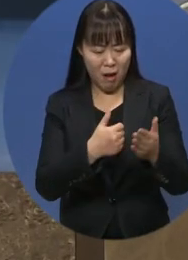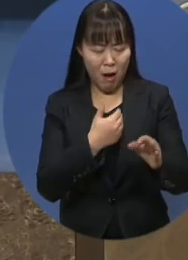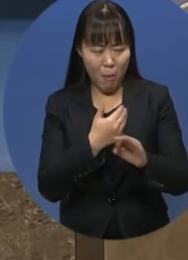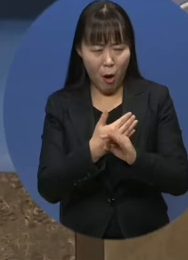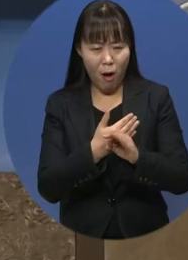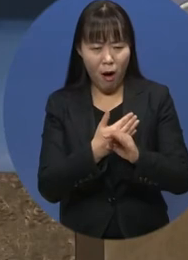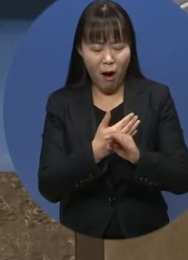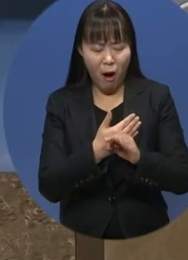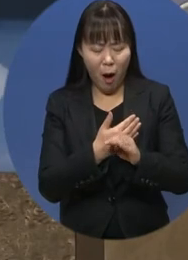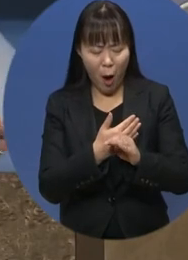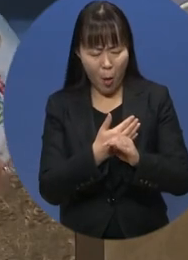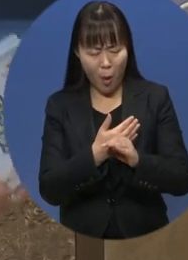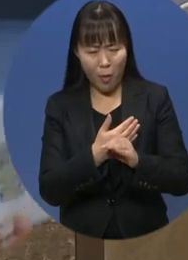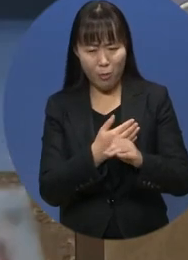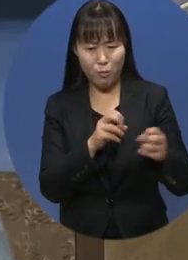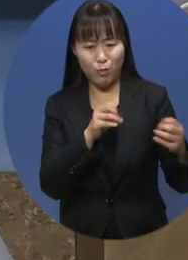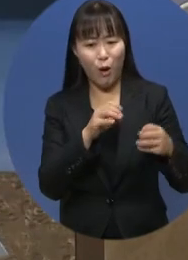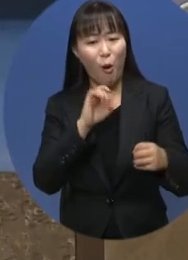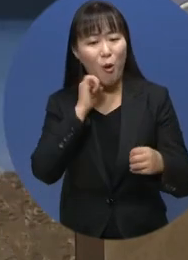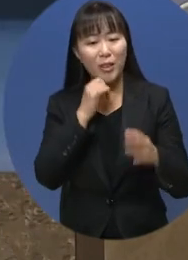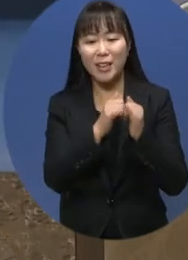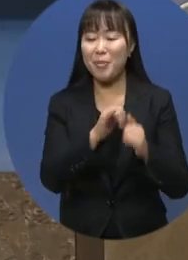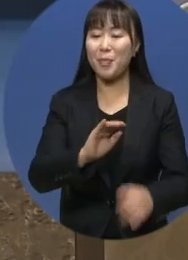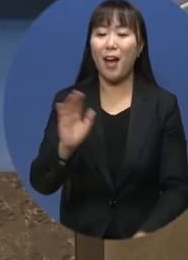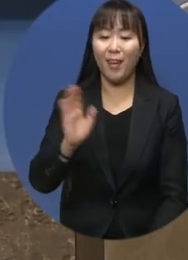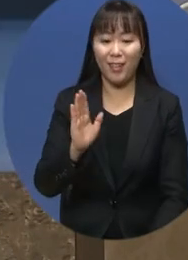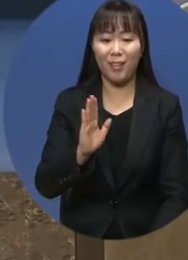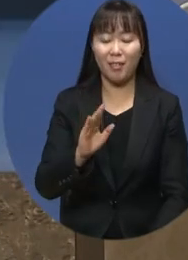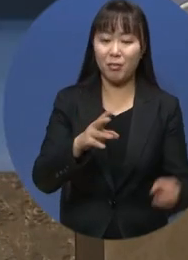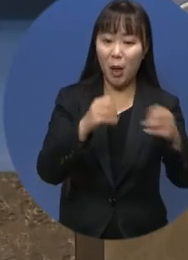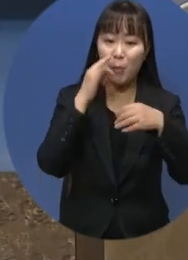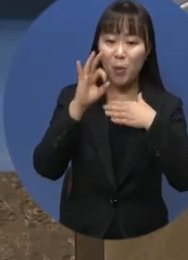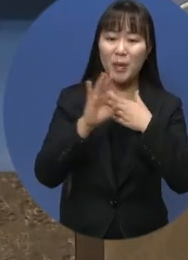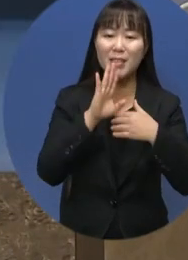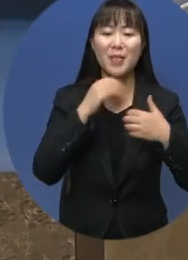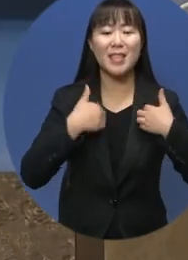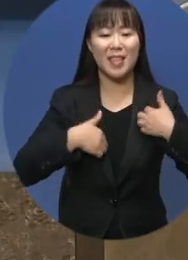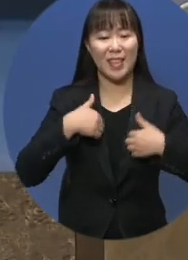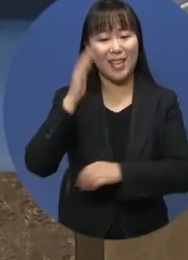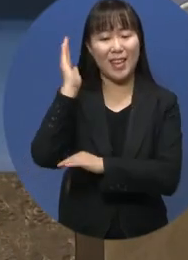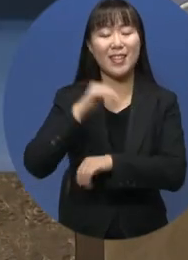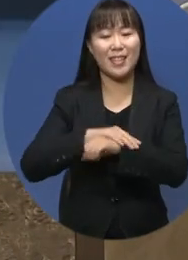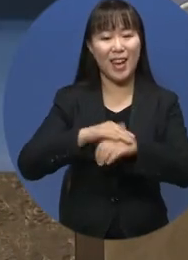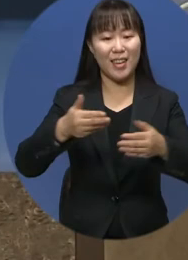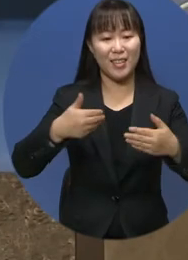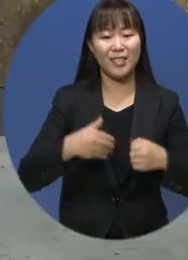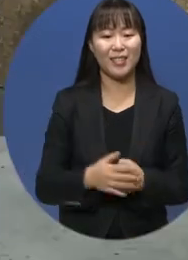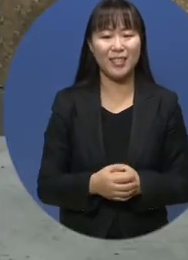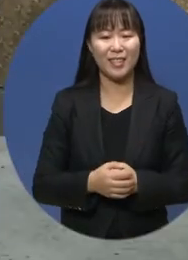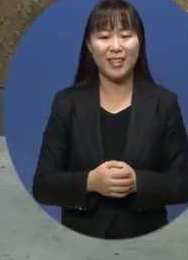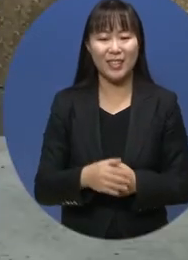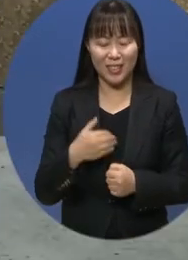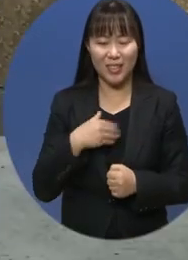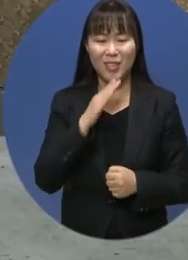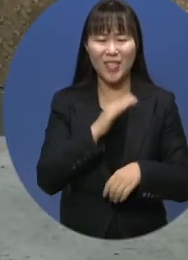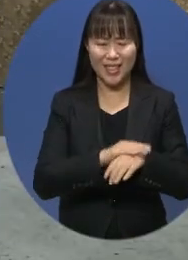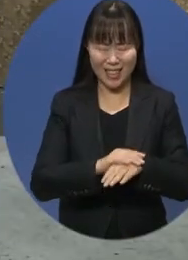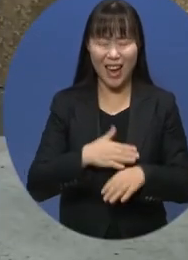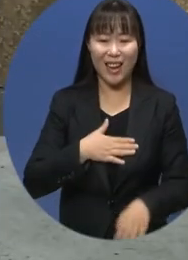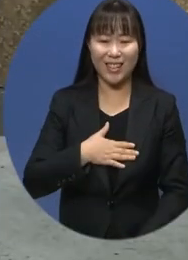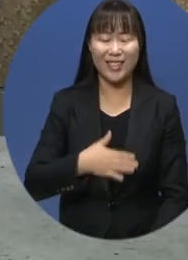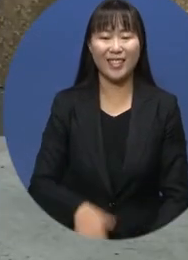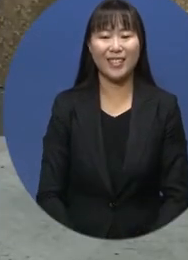대하기 어려운 그런 분이 아니라 이야기 나눠 보니까 너무 재밌게 말씀을 잘 해주셔서 제가 오우 속구 석 자를 줘